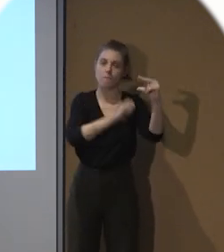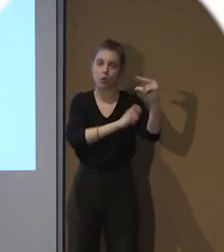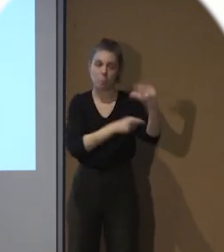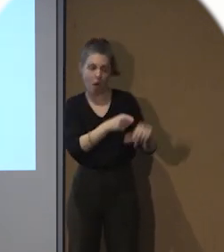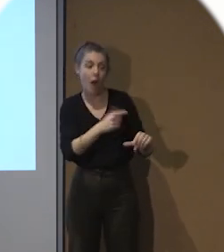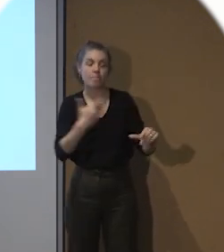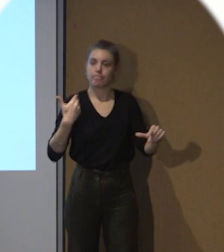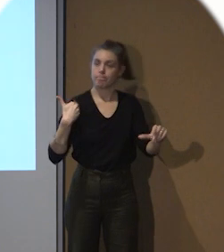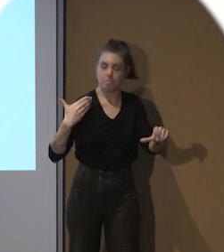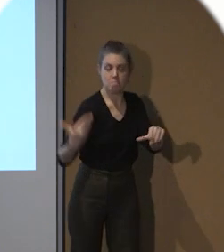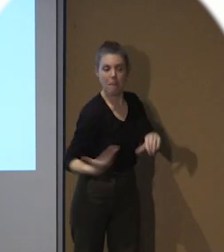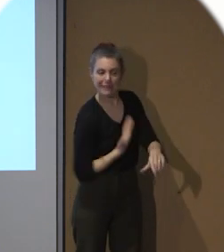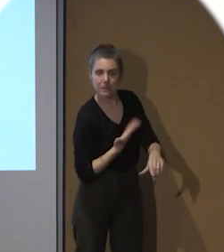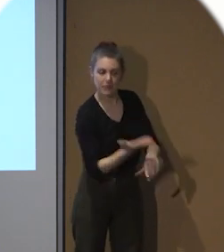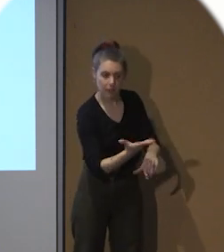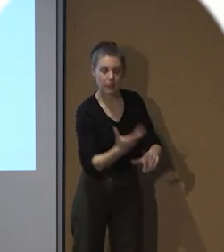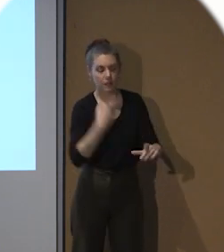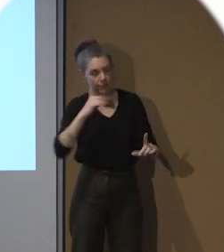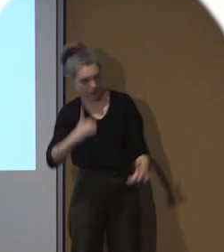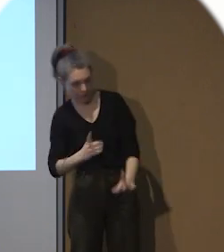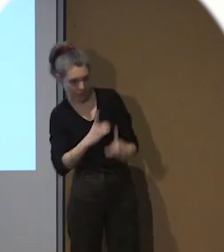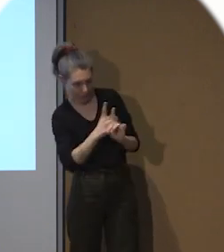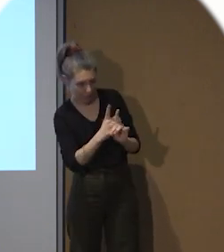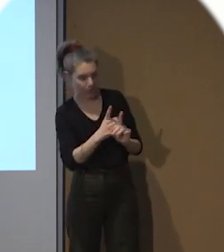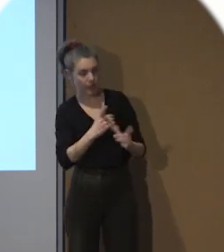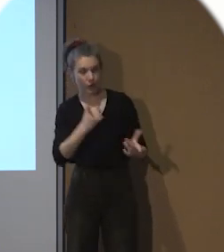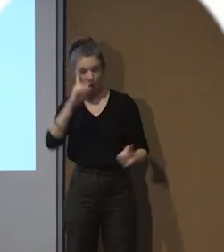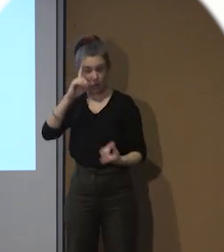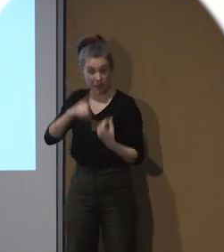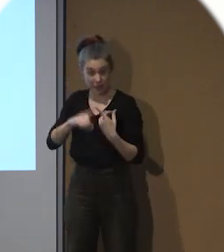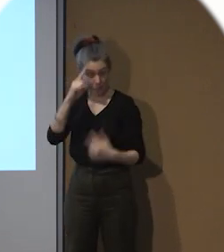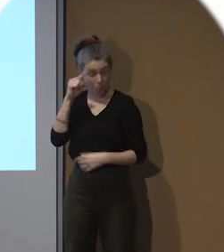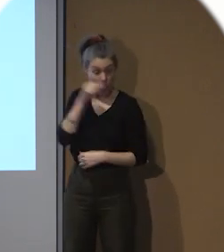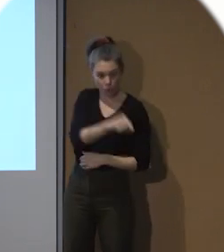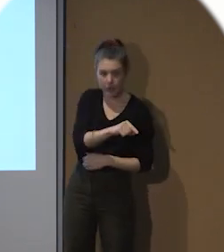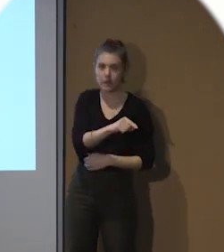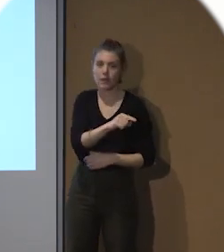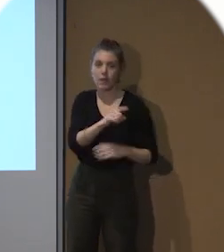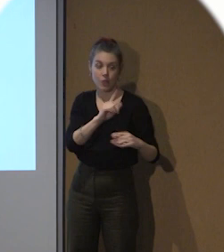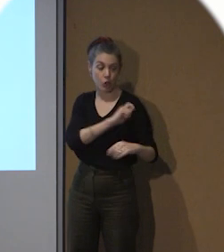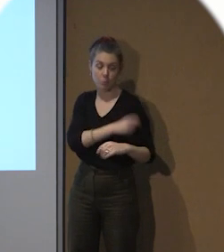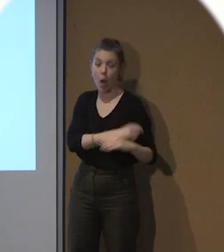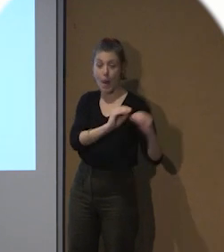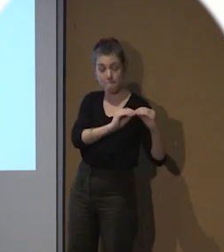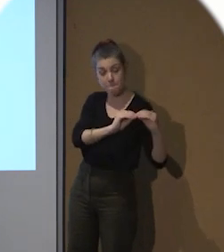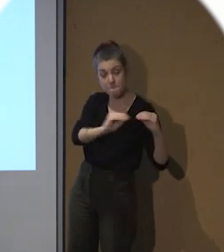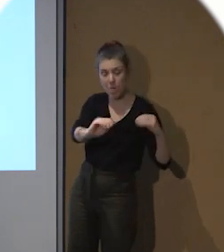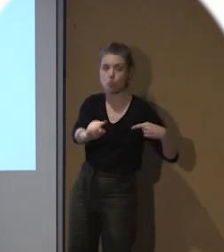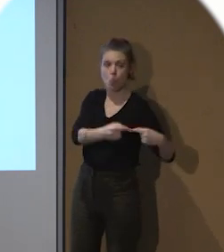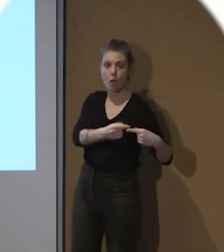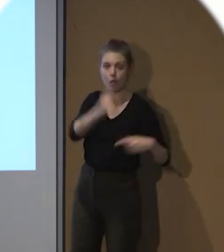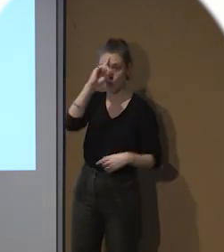l'objectif, c'est d'écourter le plus possible son temps d'indisponibilité sportive, parce qu'il ne va pas reprendre ou il va